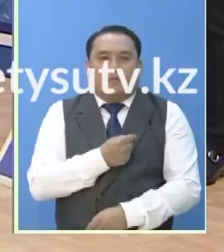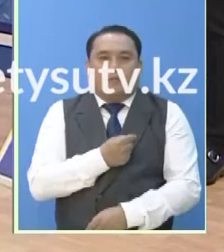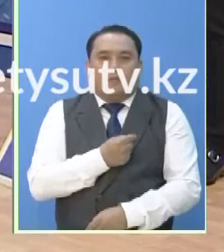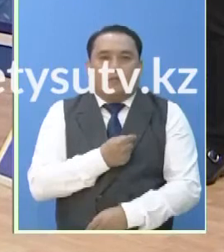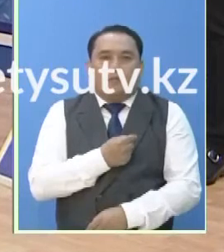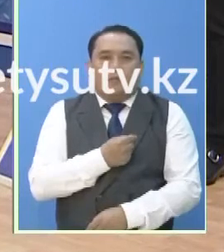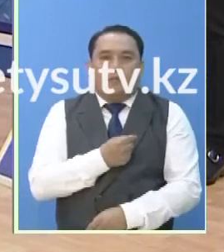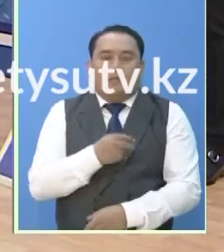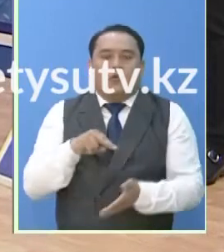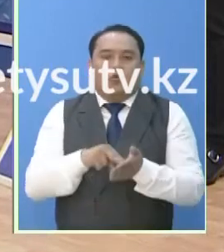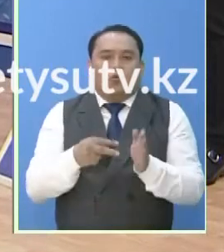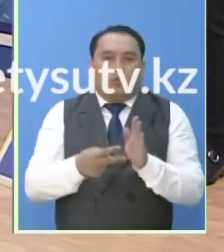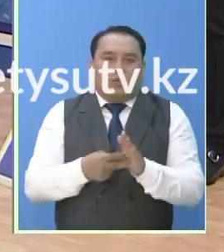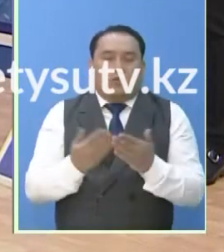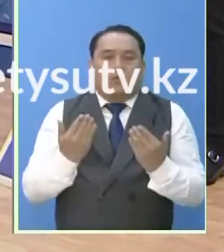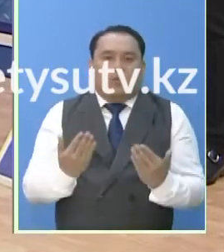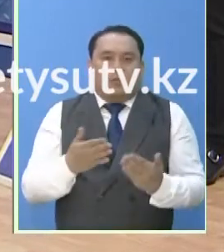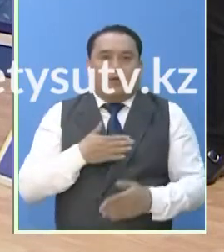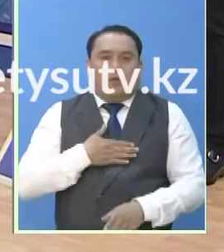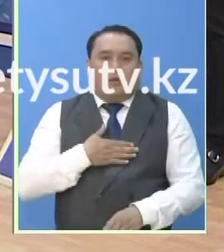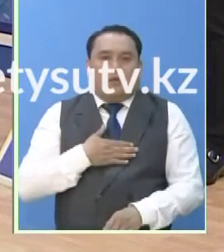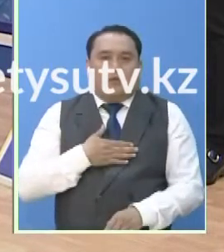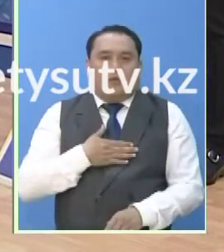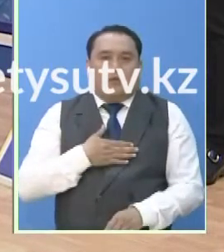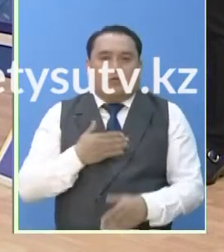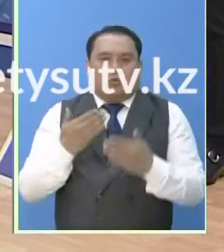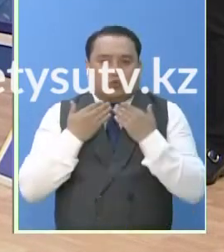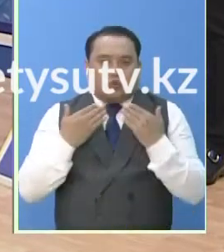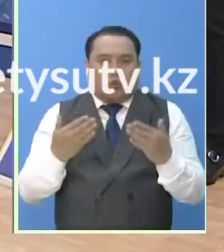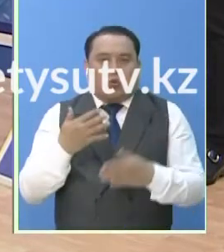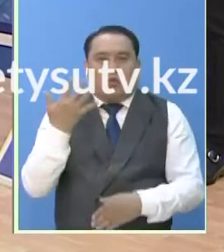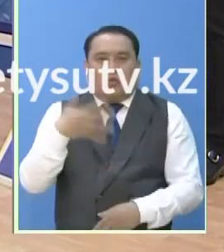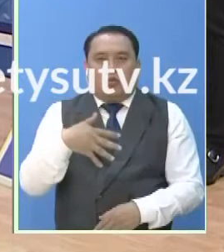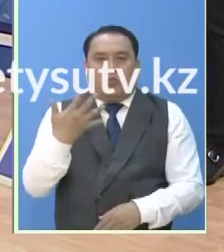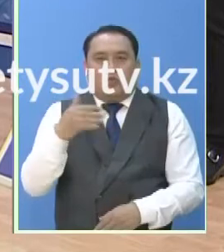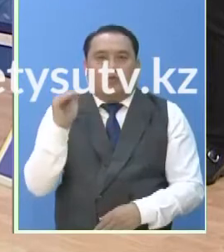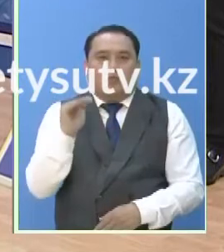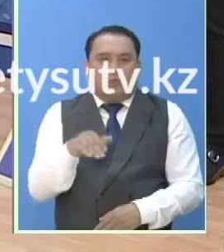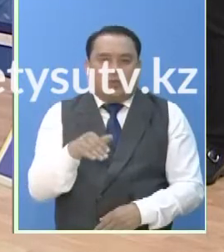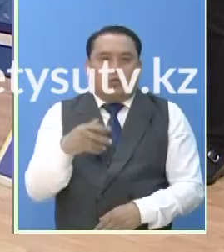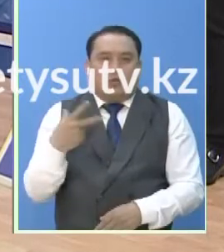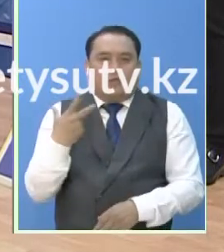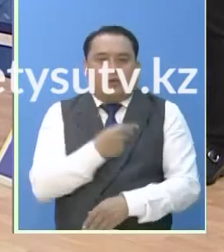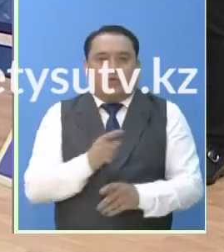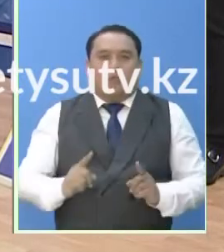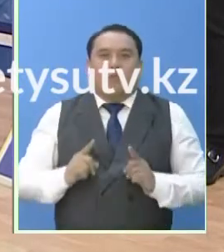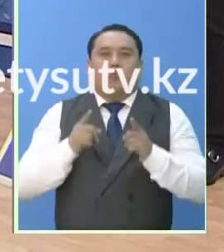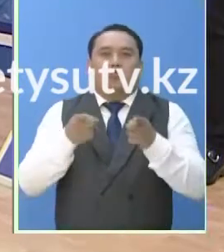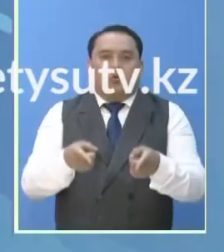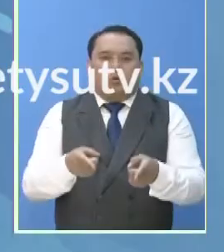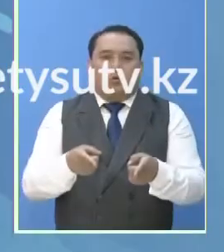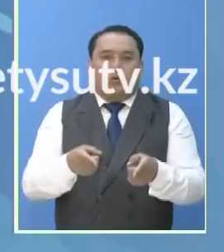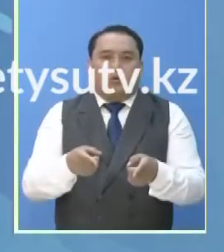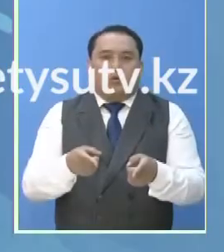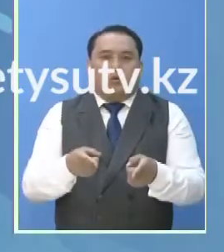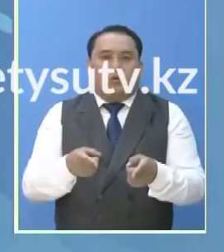деген жоспарда. Қазір мысалы біз міне соңғы бізде 55 мың вакцина келіп түскен. Ол енді осы